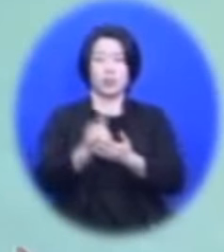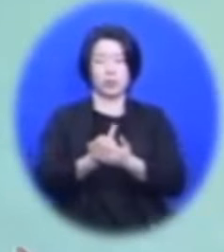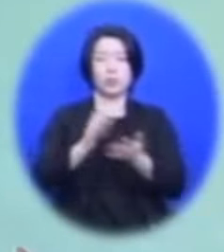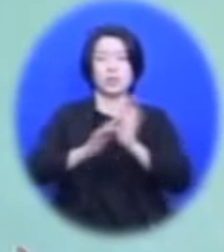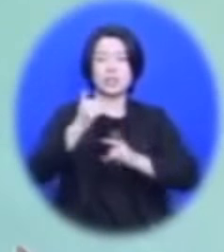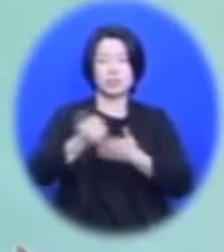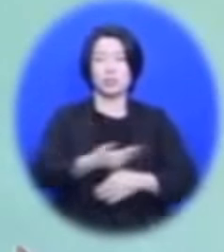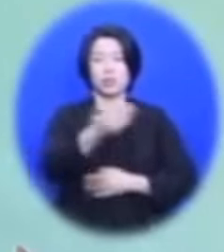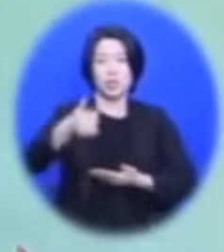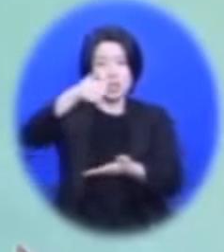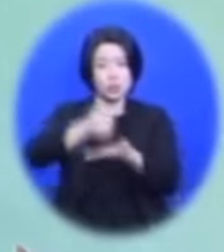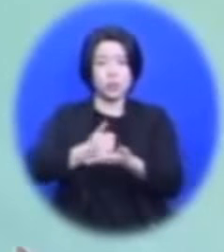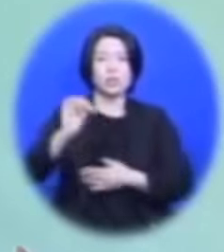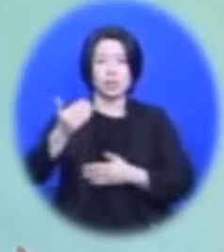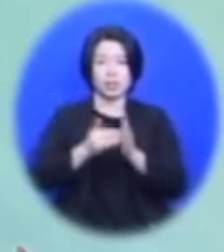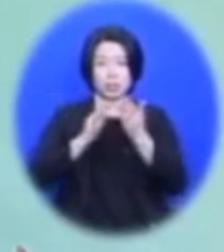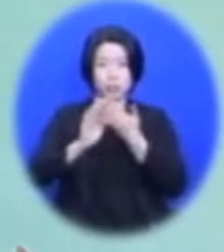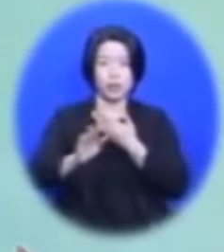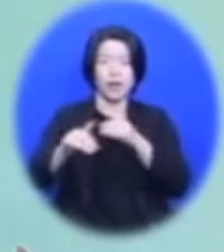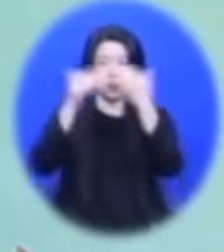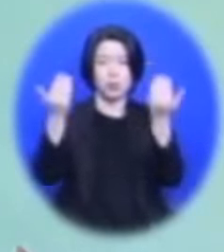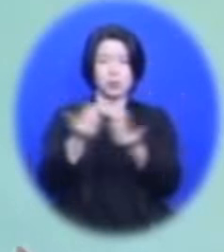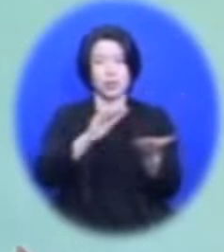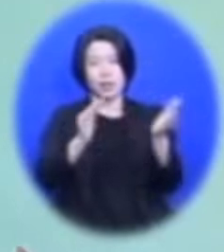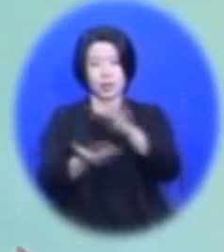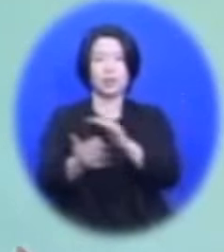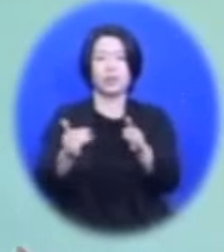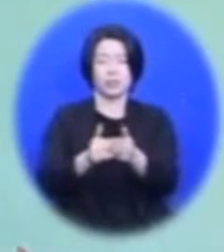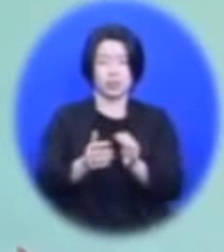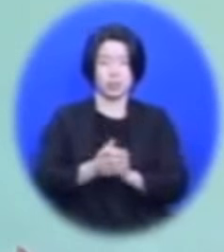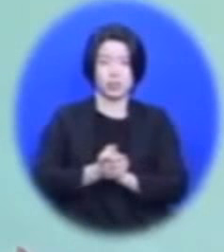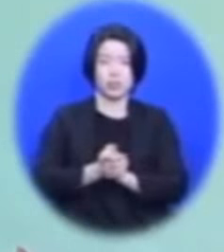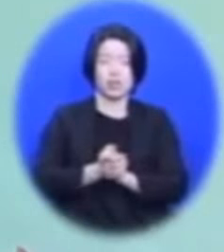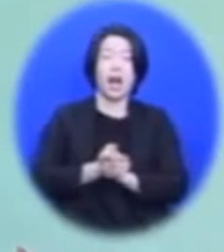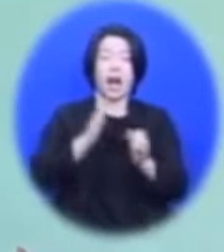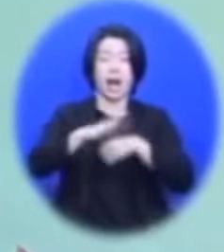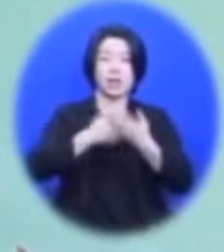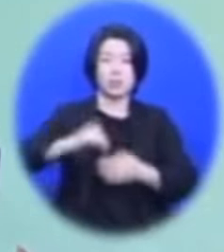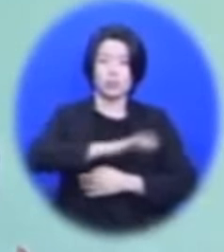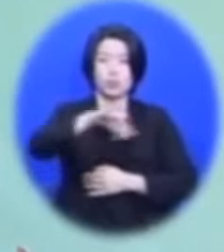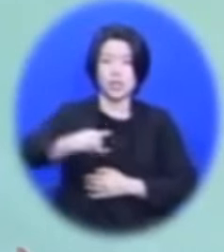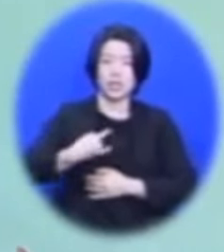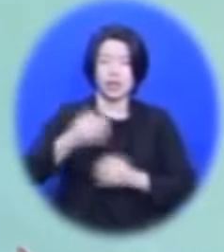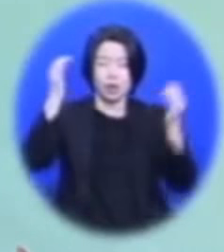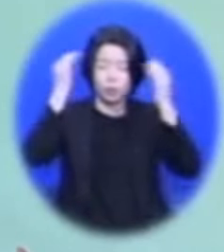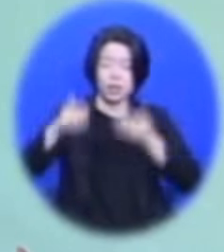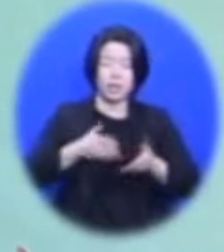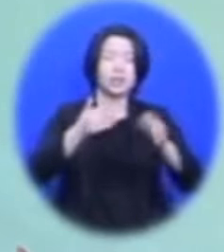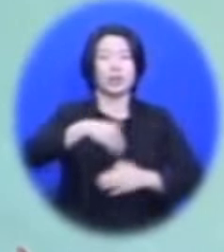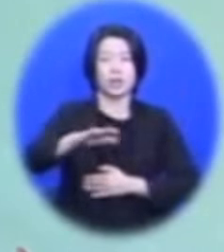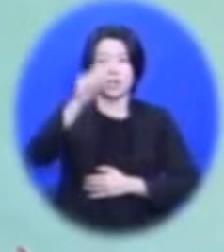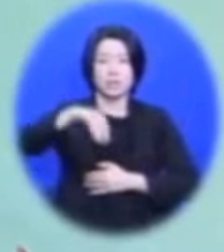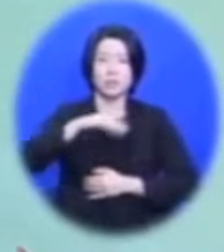여러분의 주인이 되시고 나면 모든 게 다 뒤집어져 버리고 맙니다. 하나님이 우리에게 고난의 길도 가라,